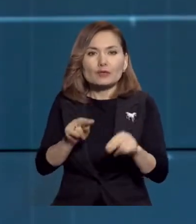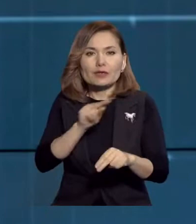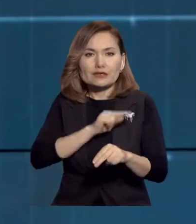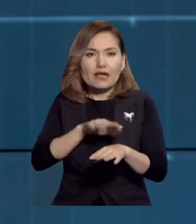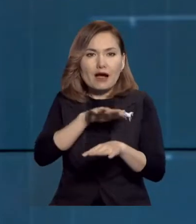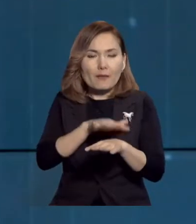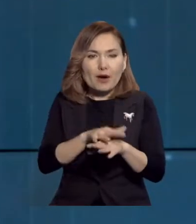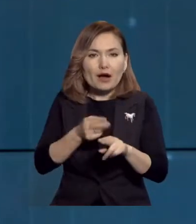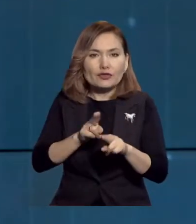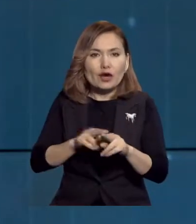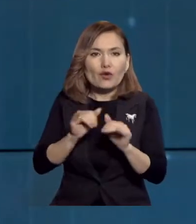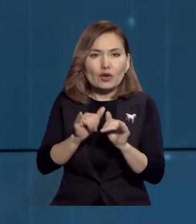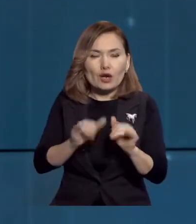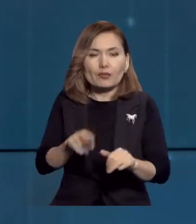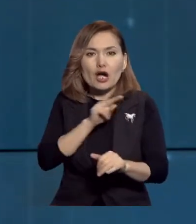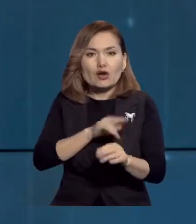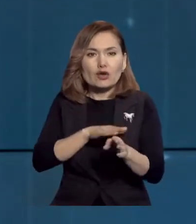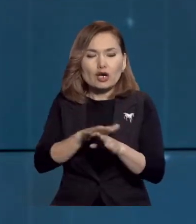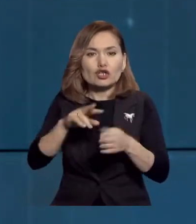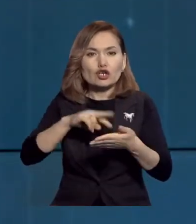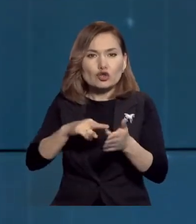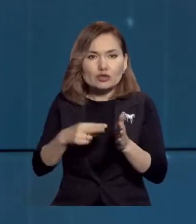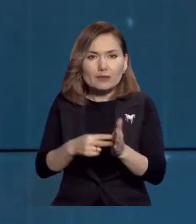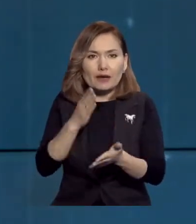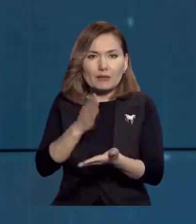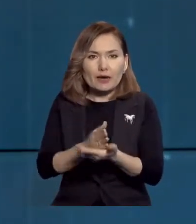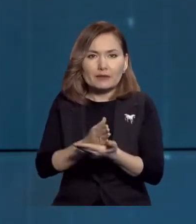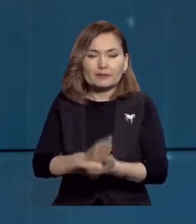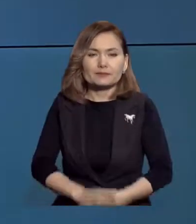түрде цифрландыру жұмыстары жүреді деген жоспар бар.